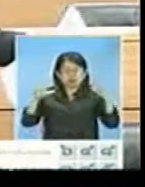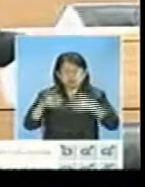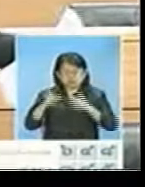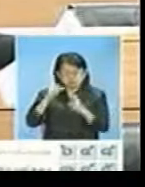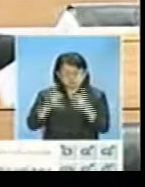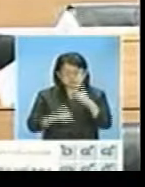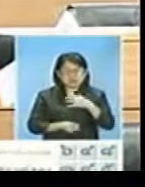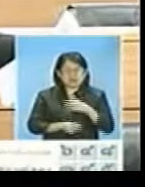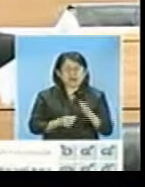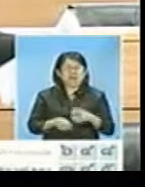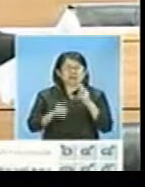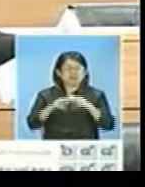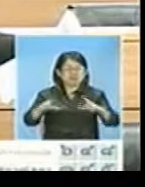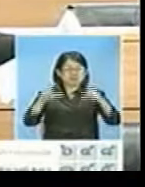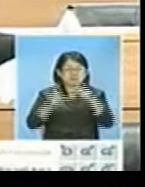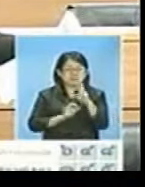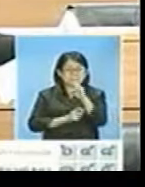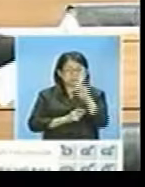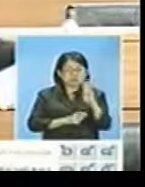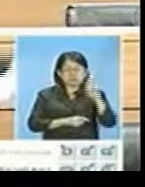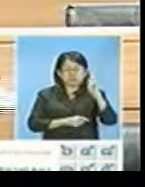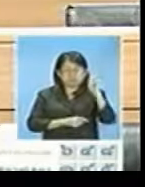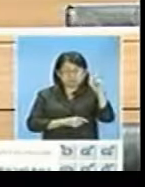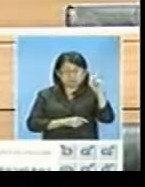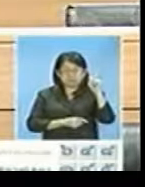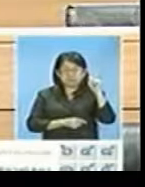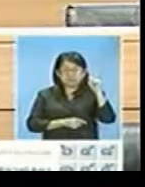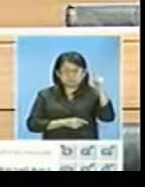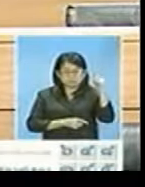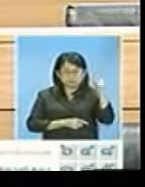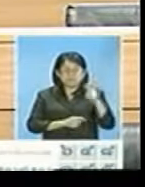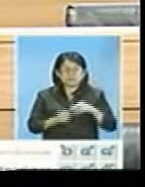ระบอบทักษิณทุจริตเฉียด200ล้าน